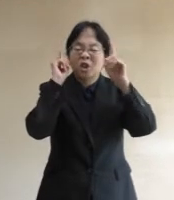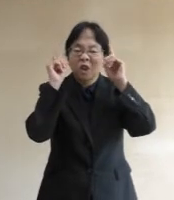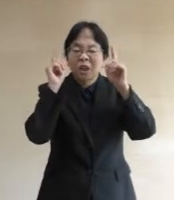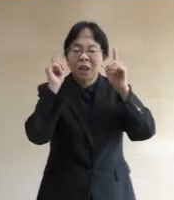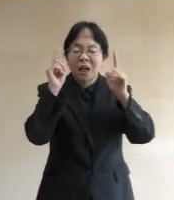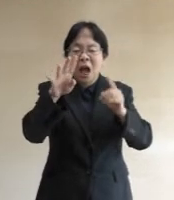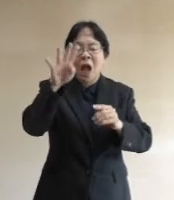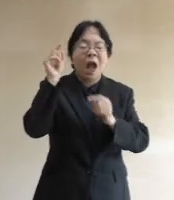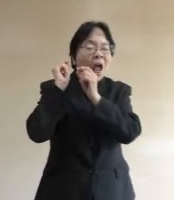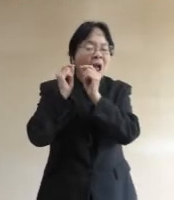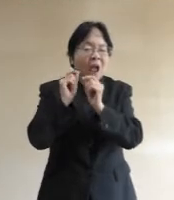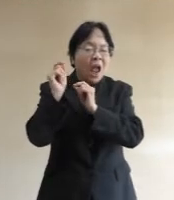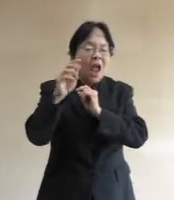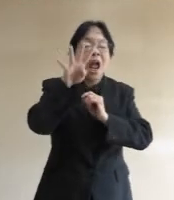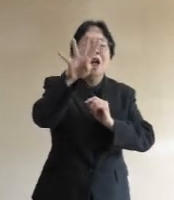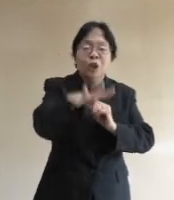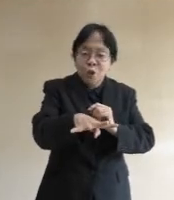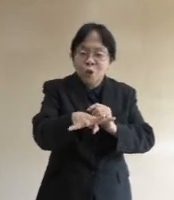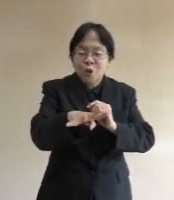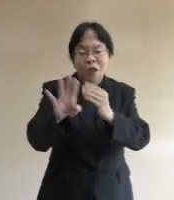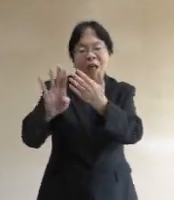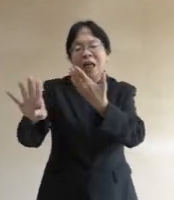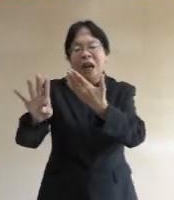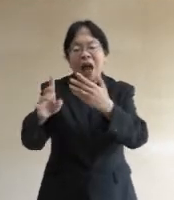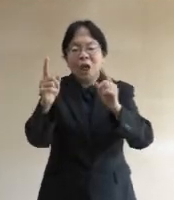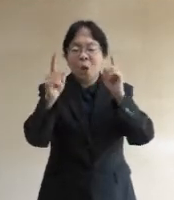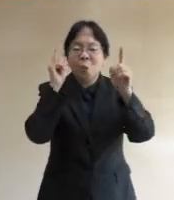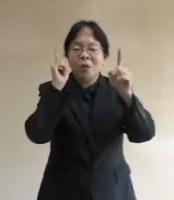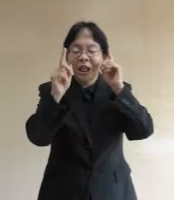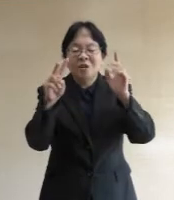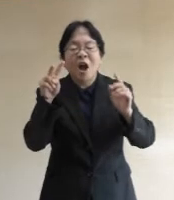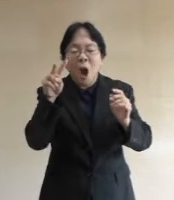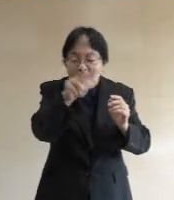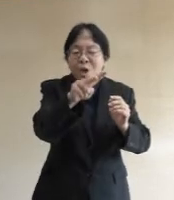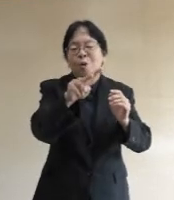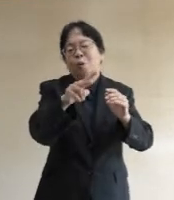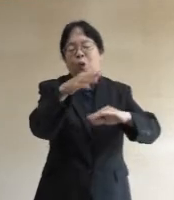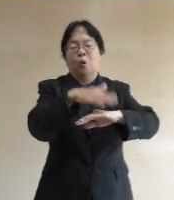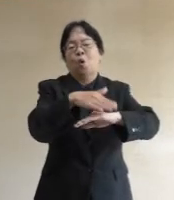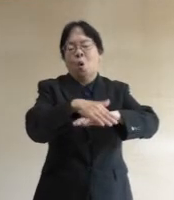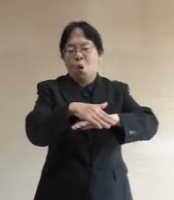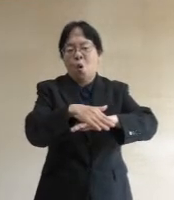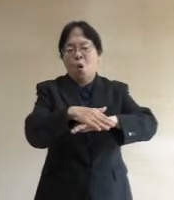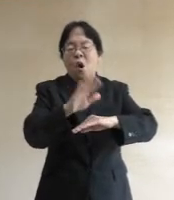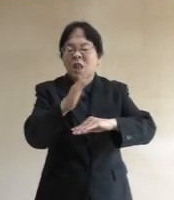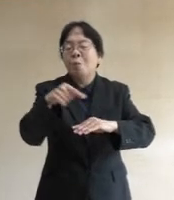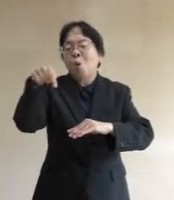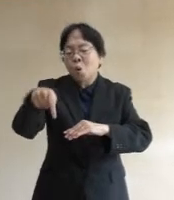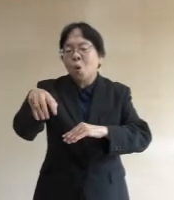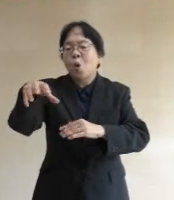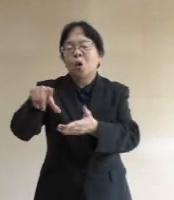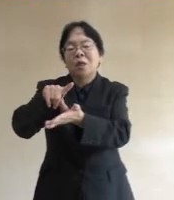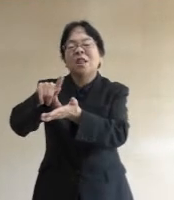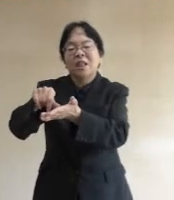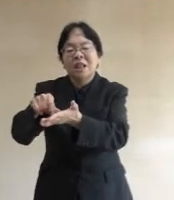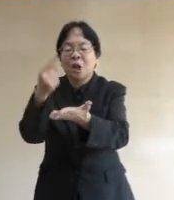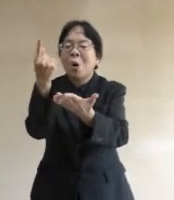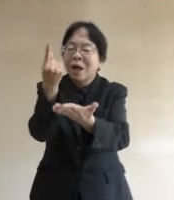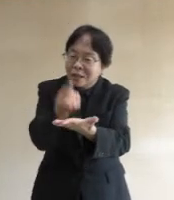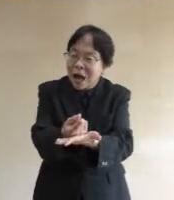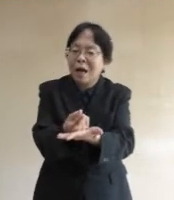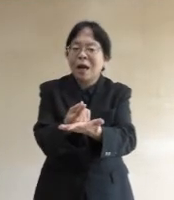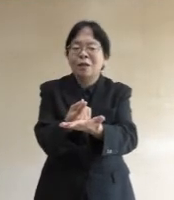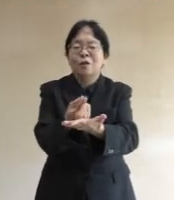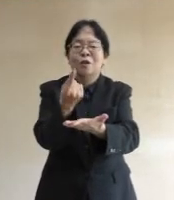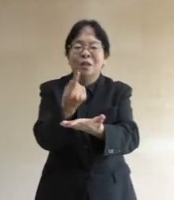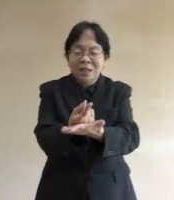どっちかと、うん、遠州地方以外の方はどっちかと、うん、見るお祭りがメインなんだけども、この遠州地方は参加